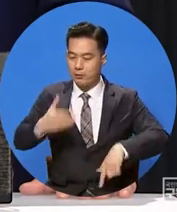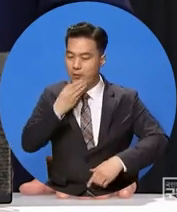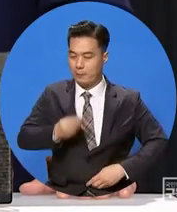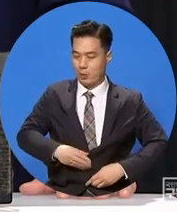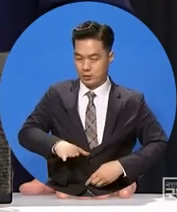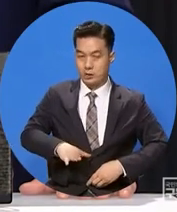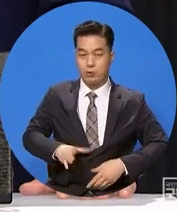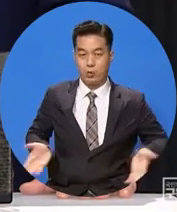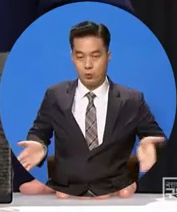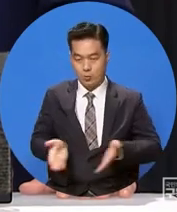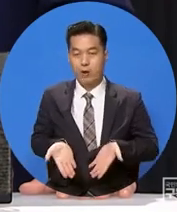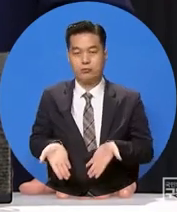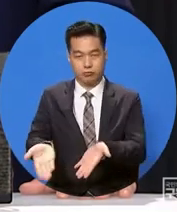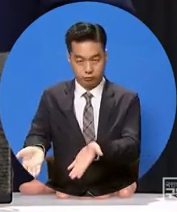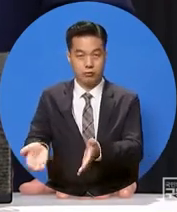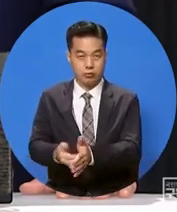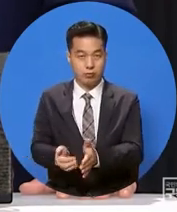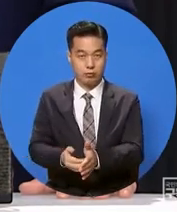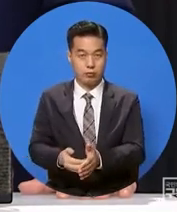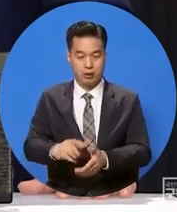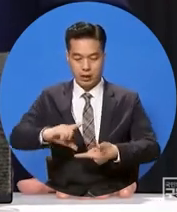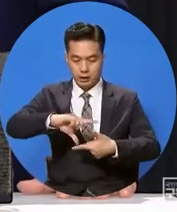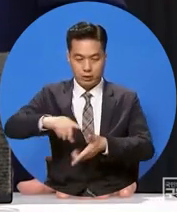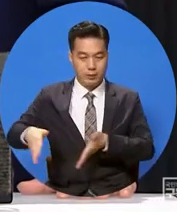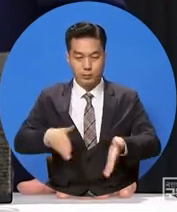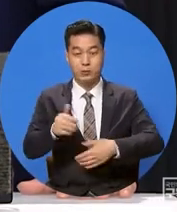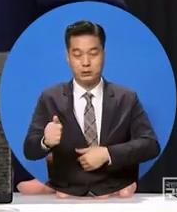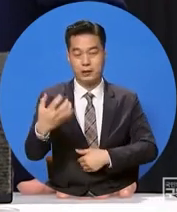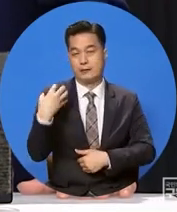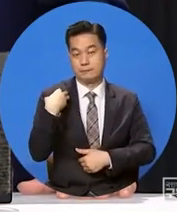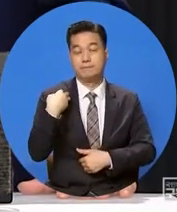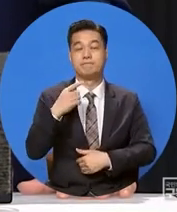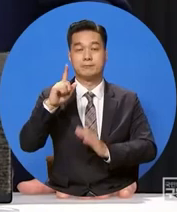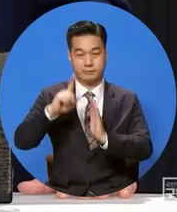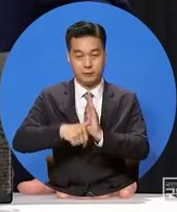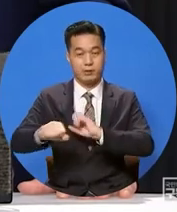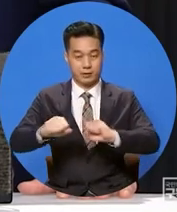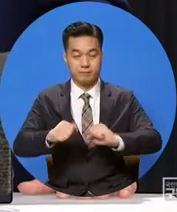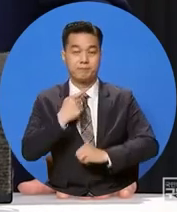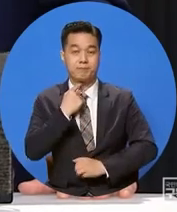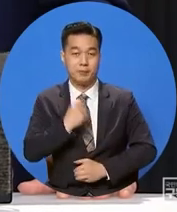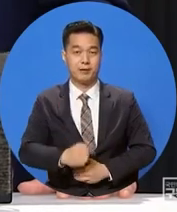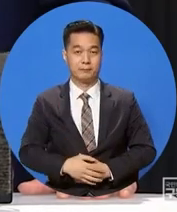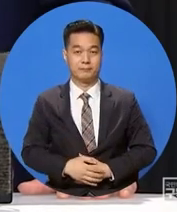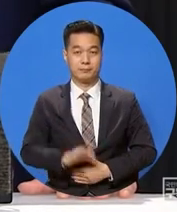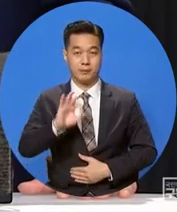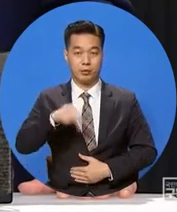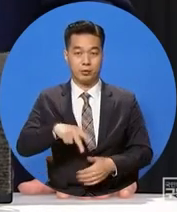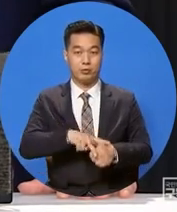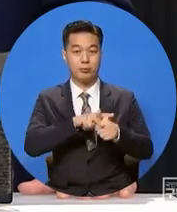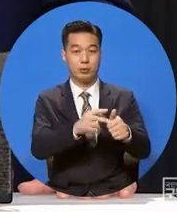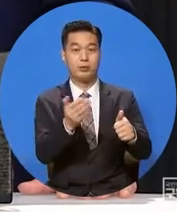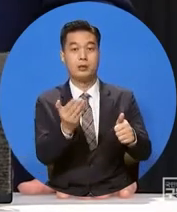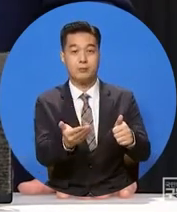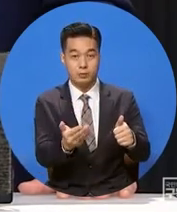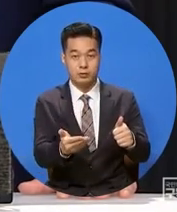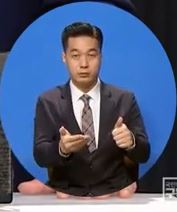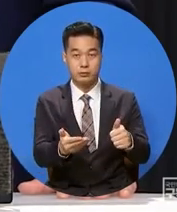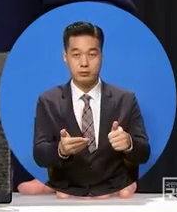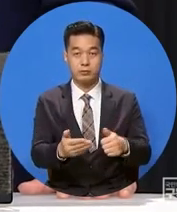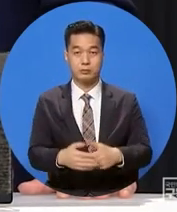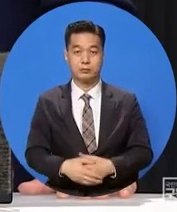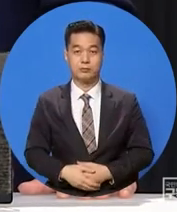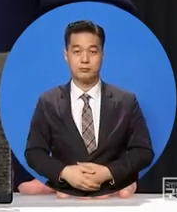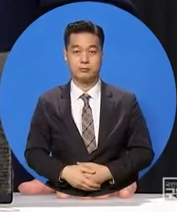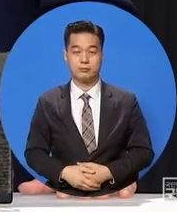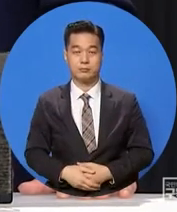서민복지로 돌려주면 되는 겁니다. 그러니까, 경남지사 때 그렇게 했습니다. 네. 그러니까 우리 유승민 후보께서는 중복지를